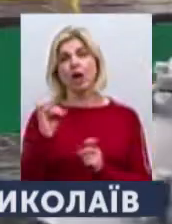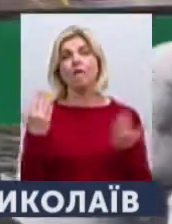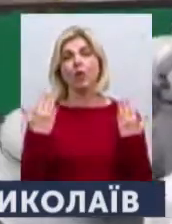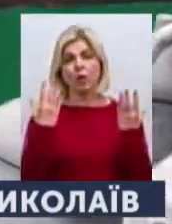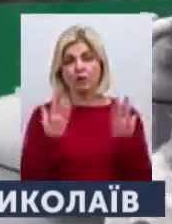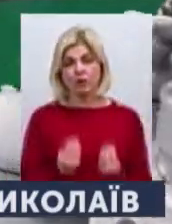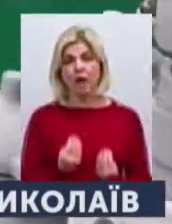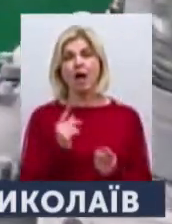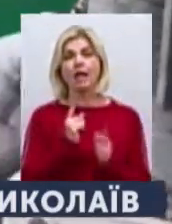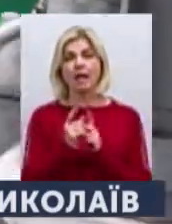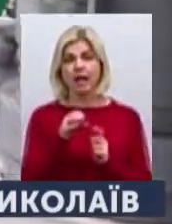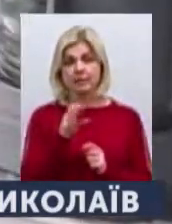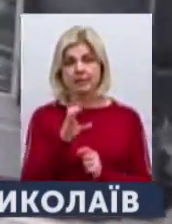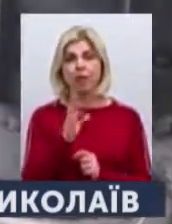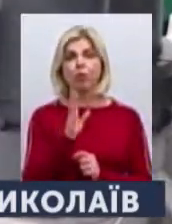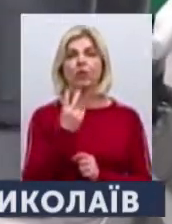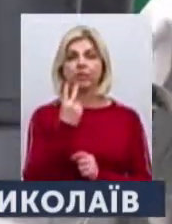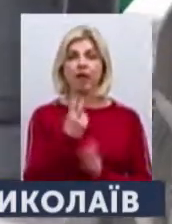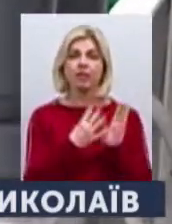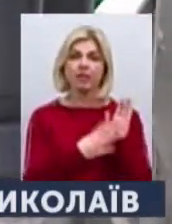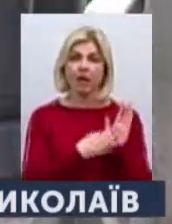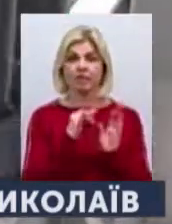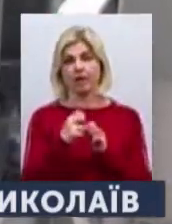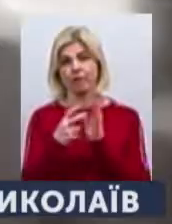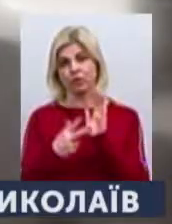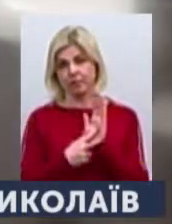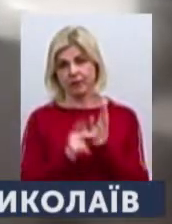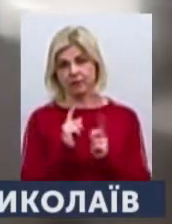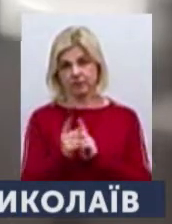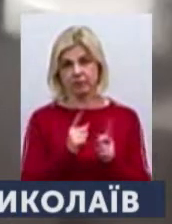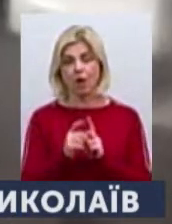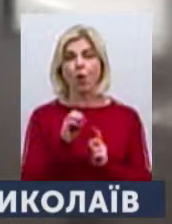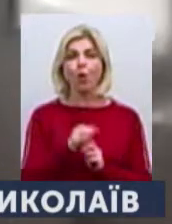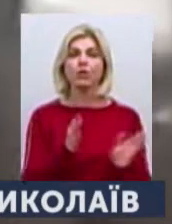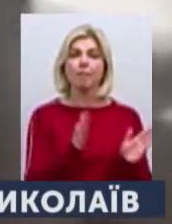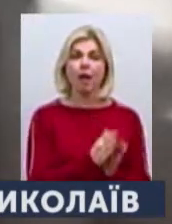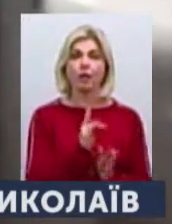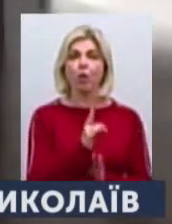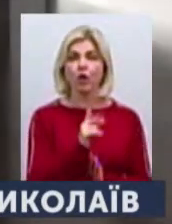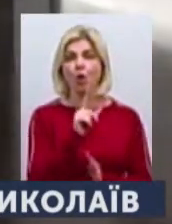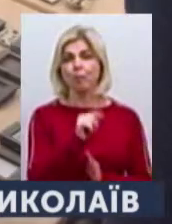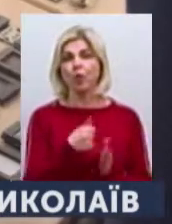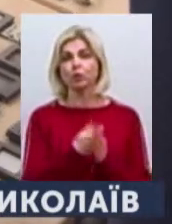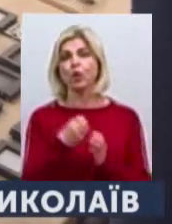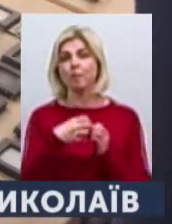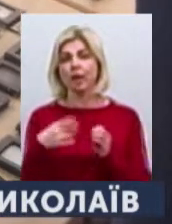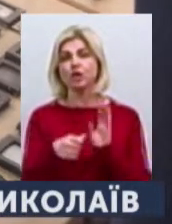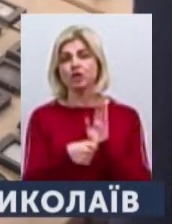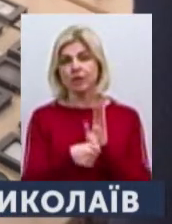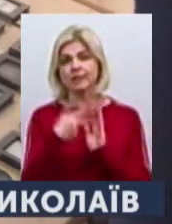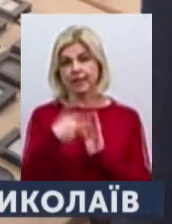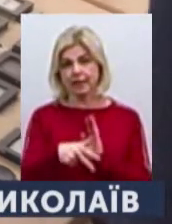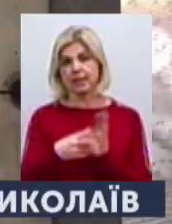від Каботажного молу буде два – о 9 та о 18. Від Малої Коренихи з понеділка по п'ятницю о